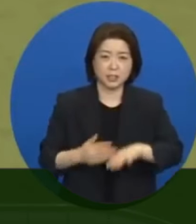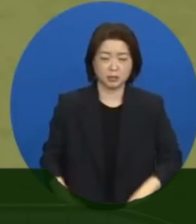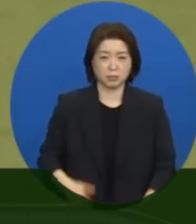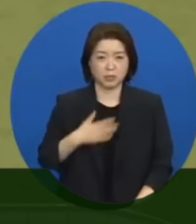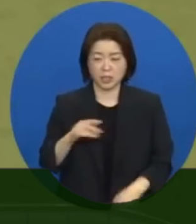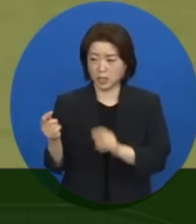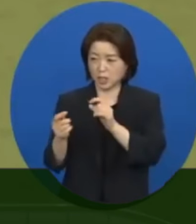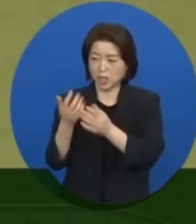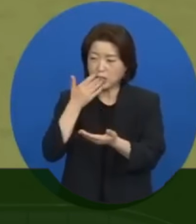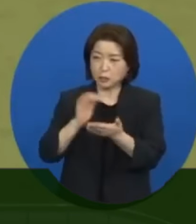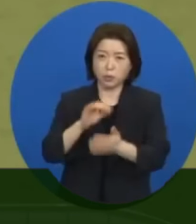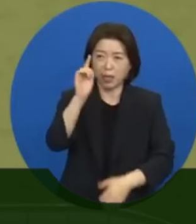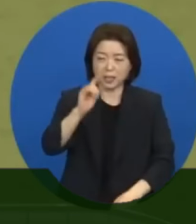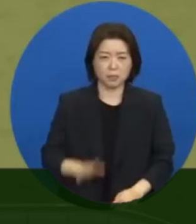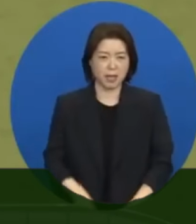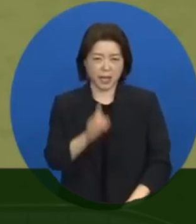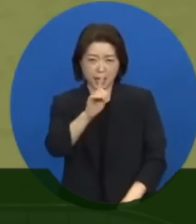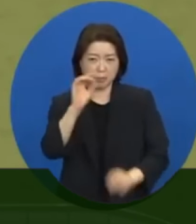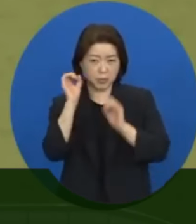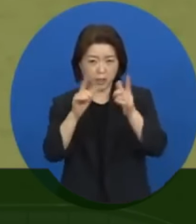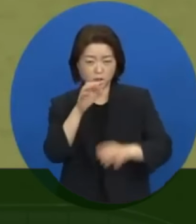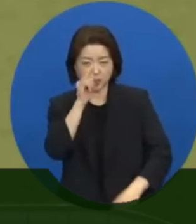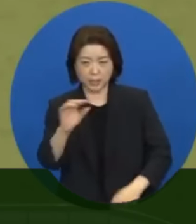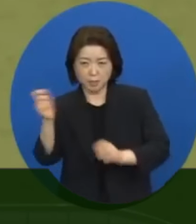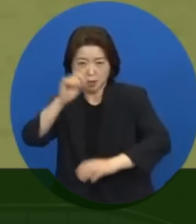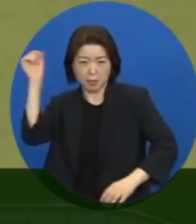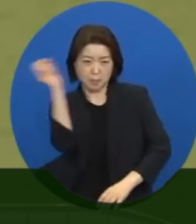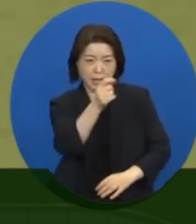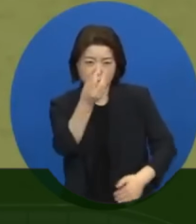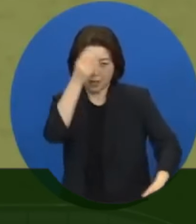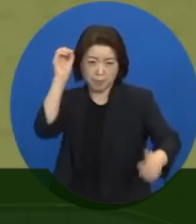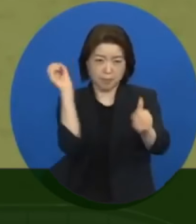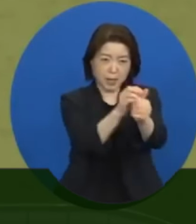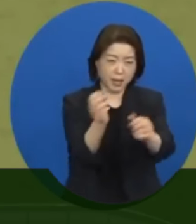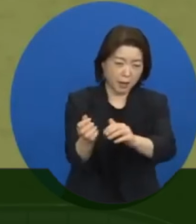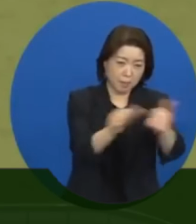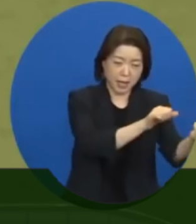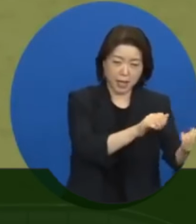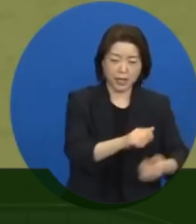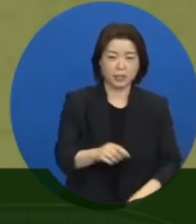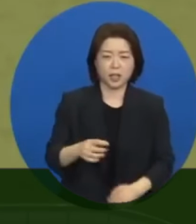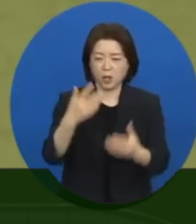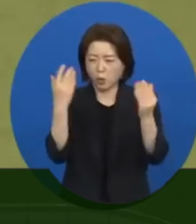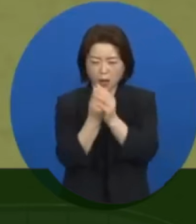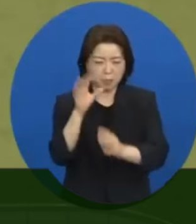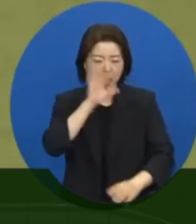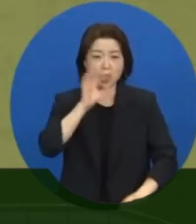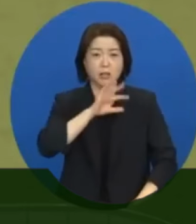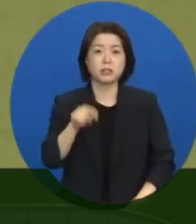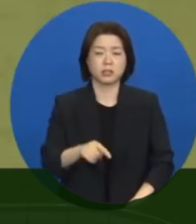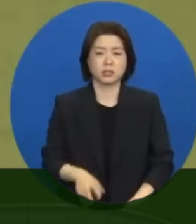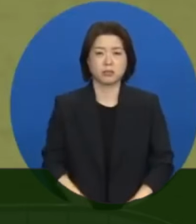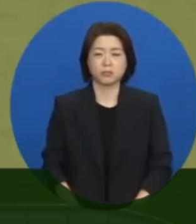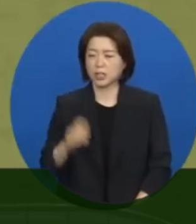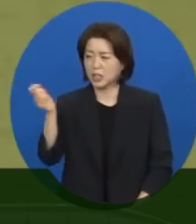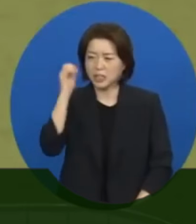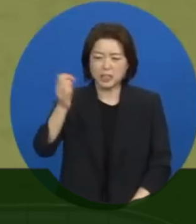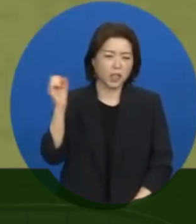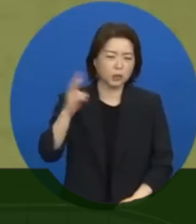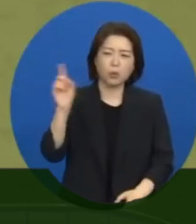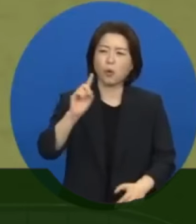돌이 하나밖에 없다면 한 번의 기회밖에 없다면 맞출 수 있을도록 연습해야 돼 그서 완벽하게 연습을 하는 거야 이게 체 어디에 또